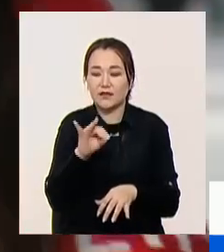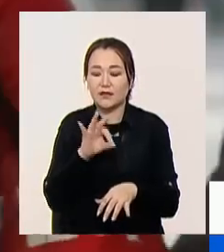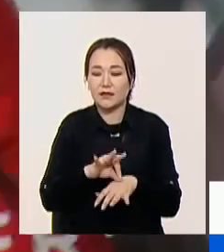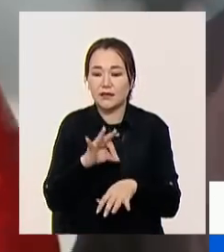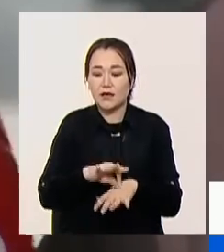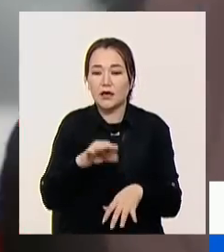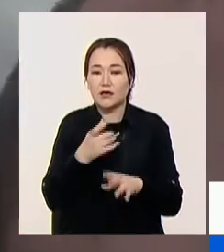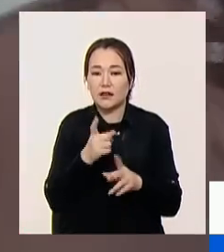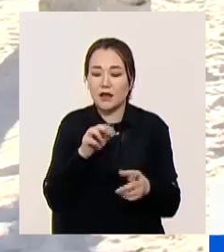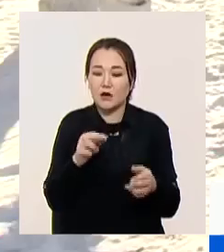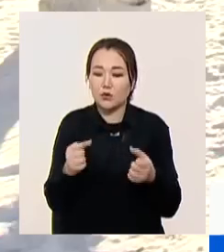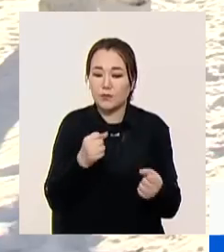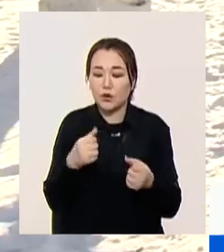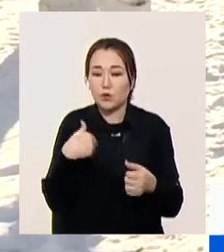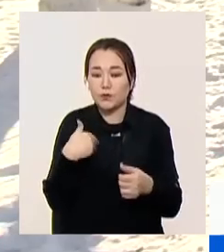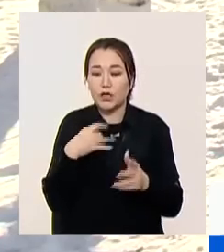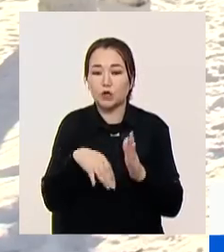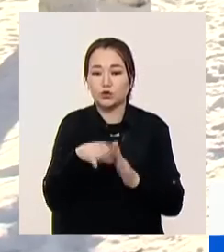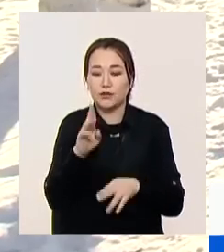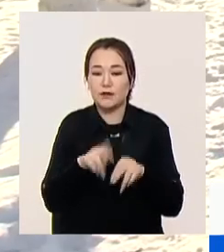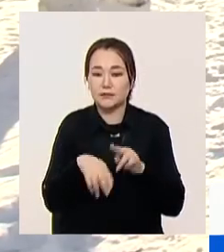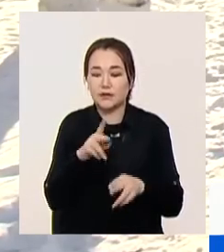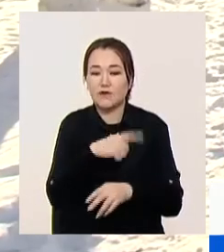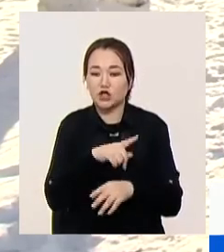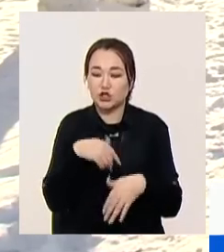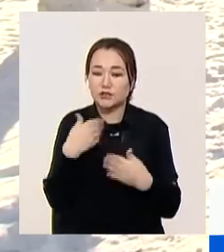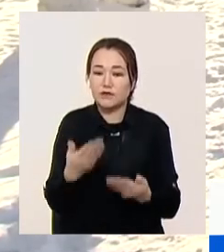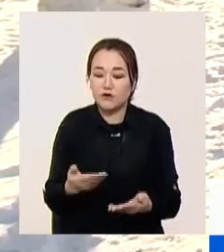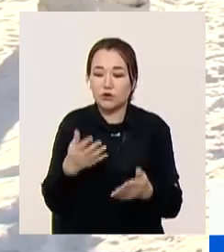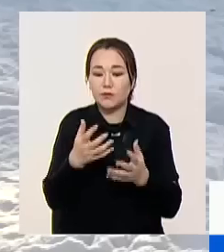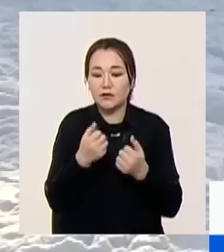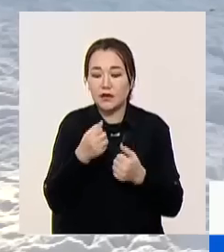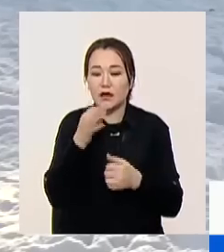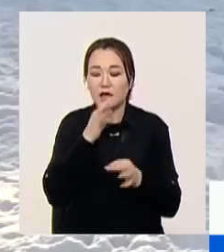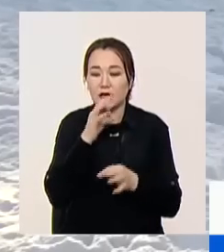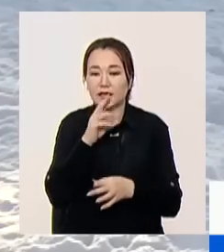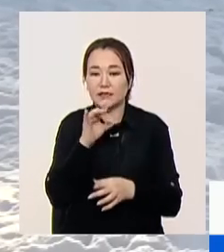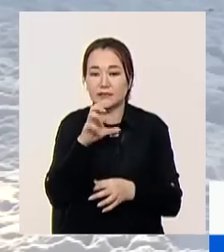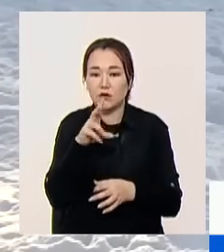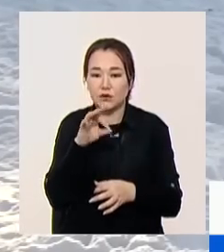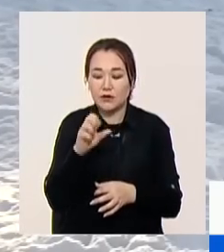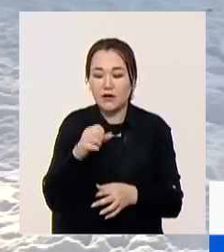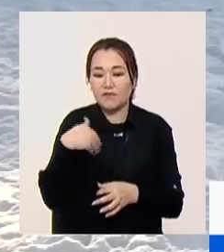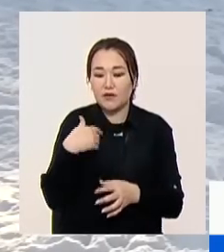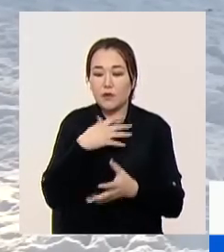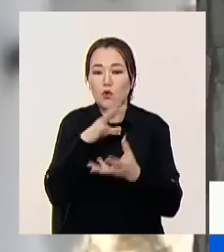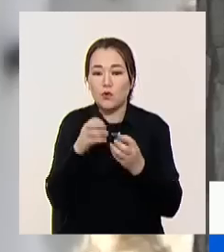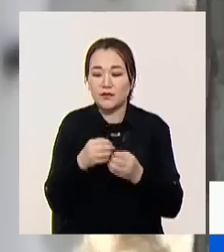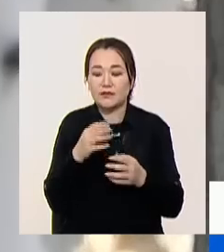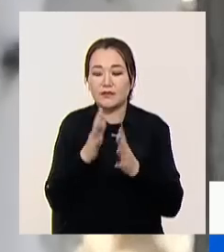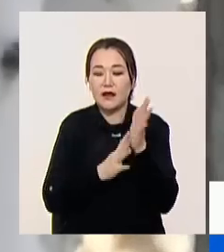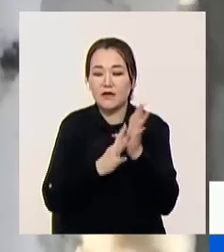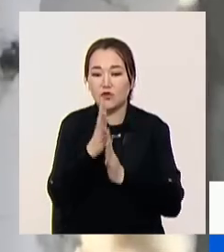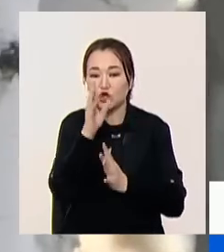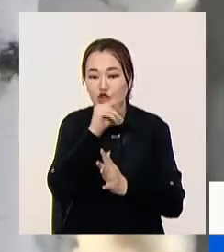Для укрепления иммунитета и улучшения настроения врачи советуют принимать аскорбиновую кислоту, витаминные комплексы, травяной чай,